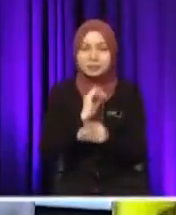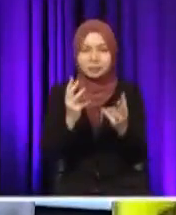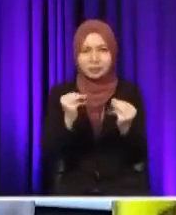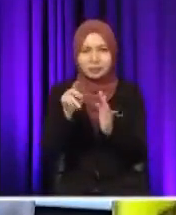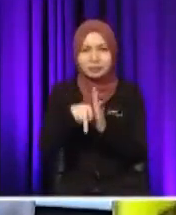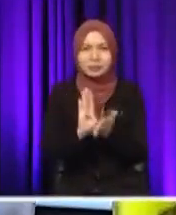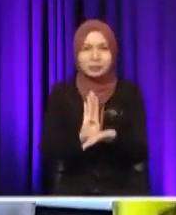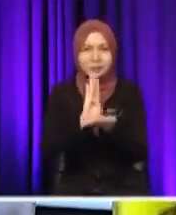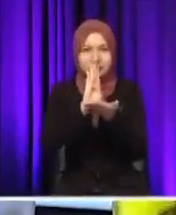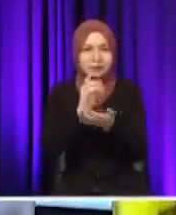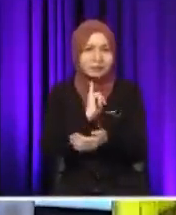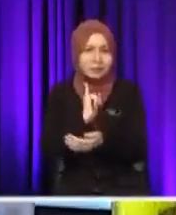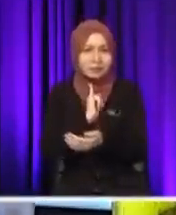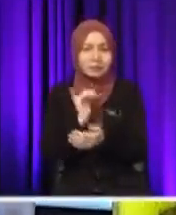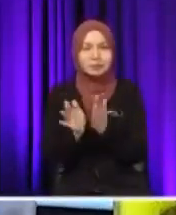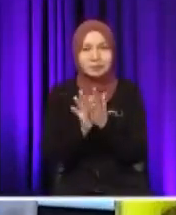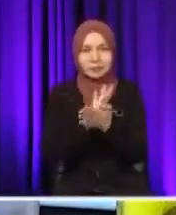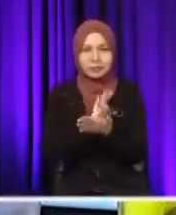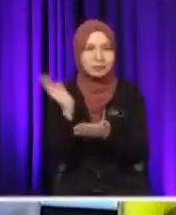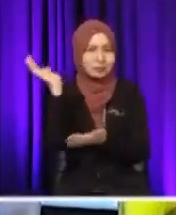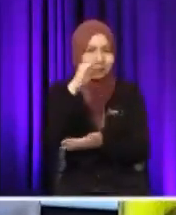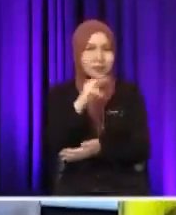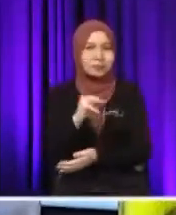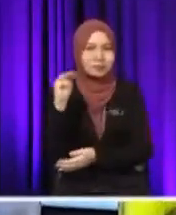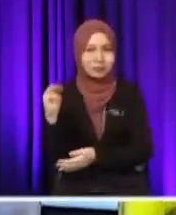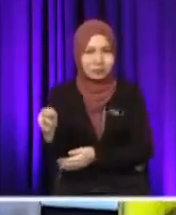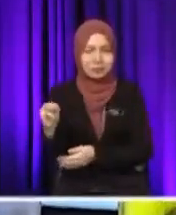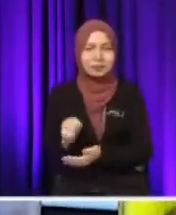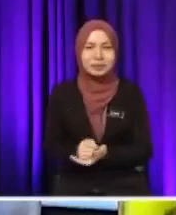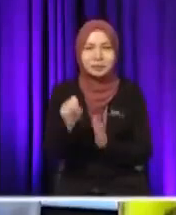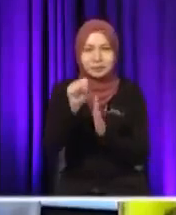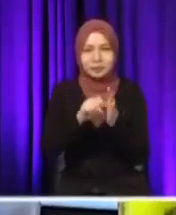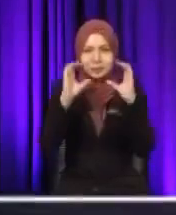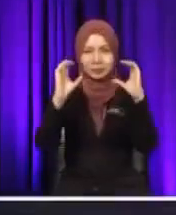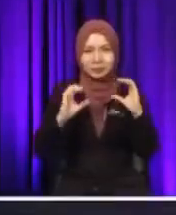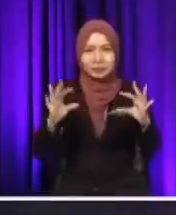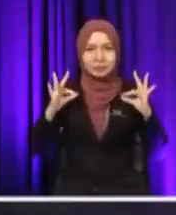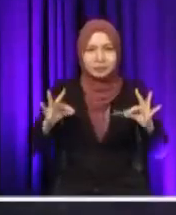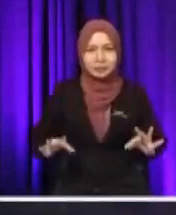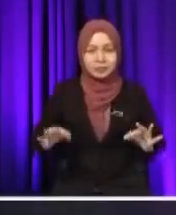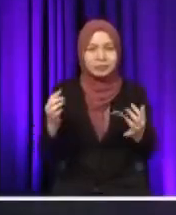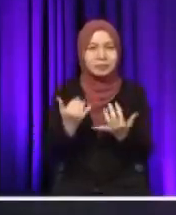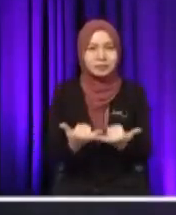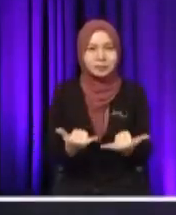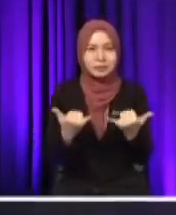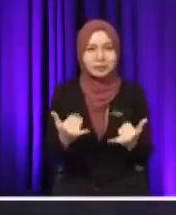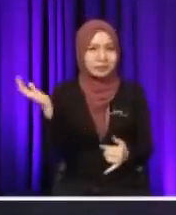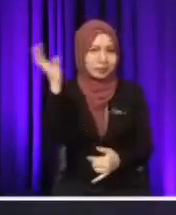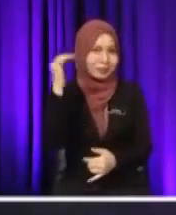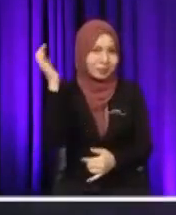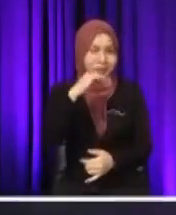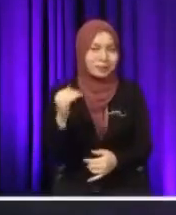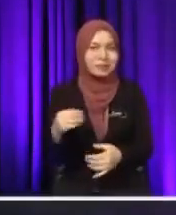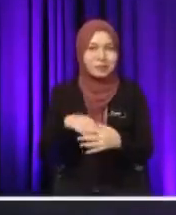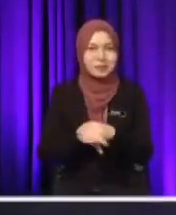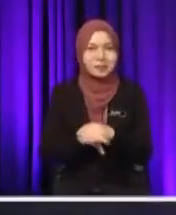kita persilakan murid-murid hari ini. Bukan di Google Meet, tapi secara fizikal di dalam studio. Hai semua. Jom. Itu dia.